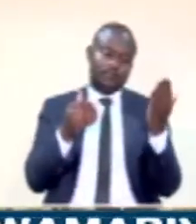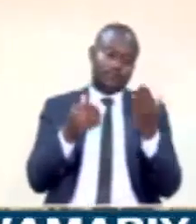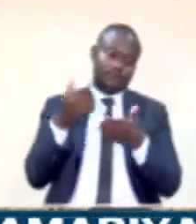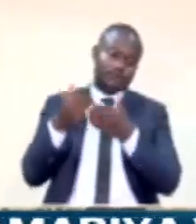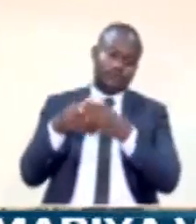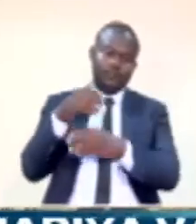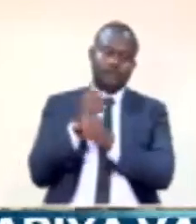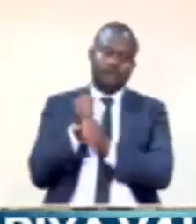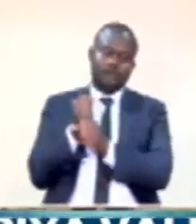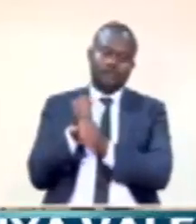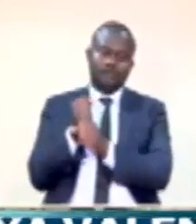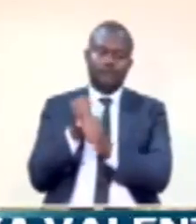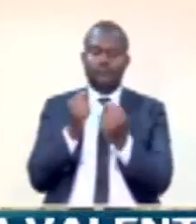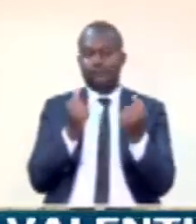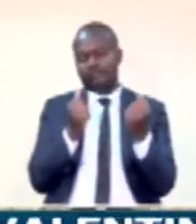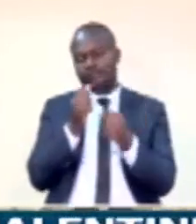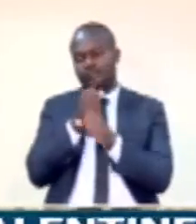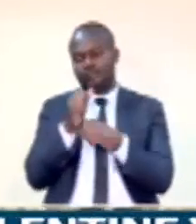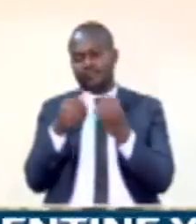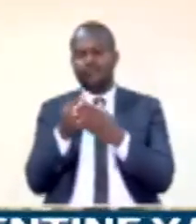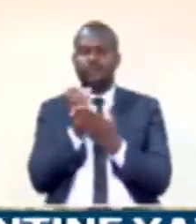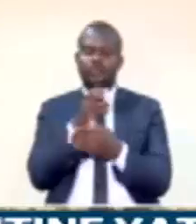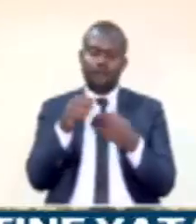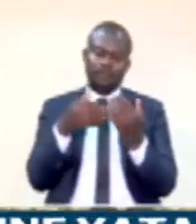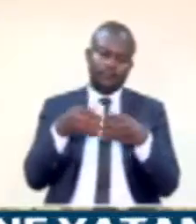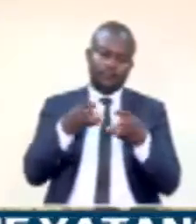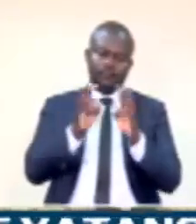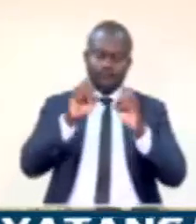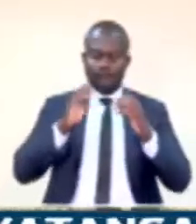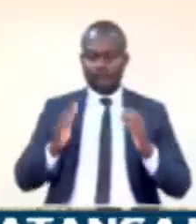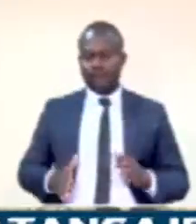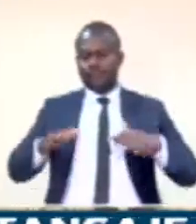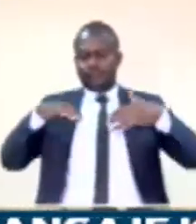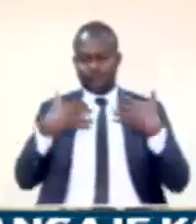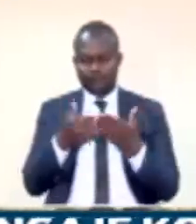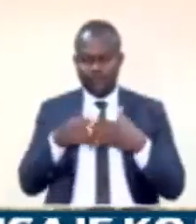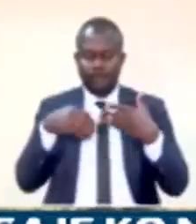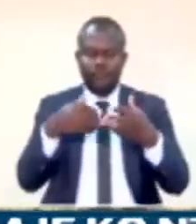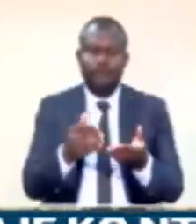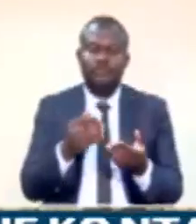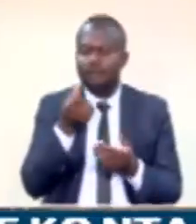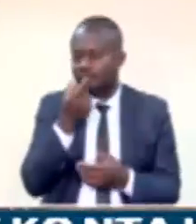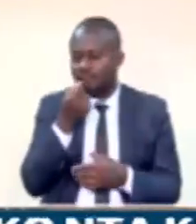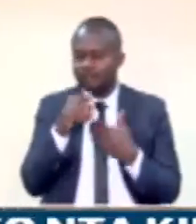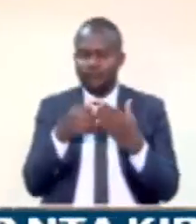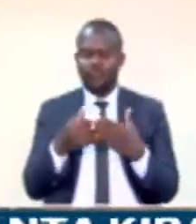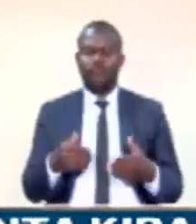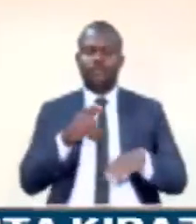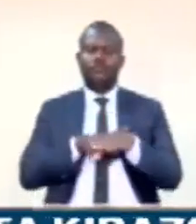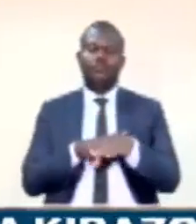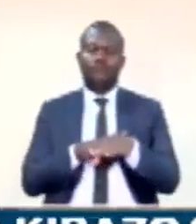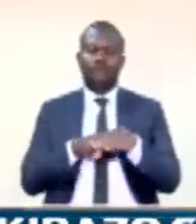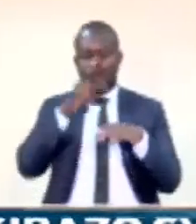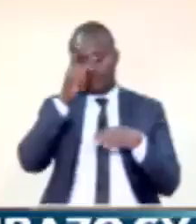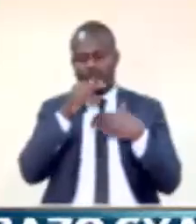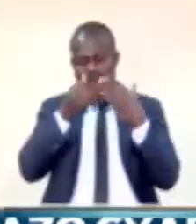negera ishyirahamwe. Ishyirahamwe ringira inama ry'ukuntu ngomba kwitwara neza y'ukuntu ngomba gukurira imiti ku gihe. Uyu mubyeyi kimwe